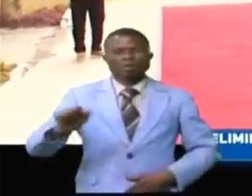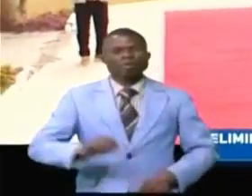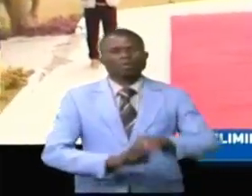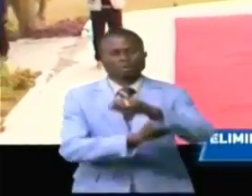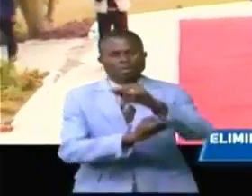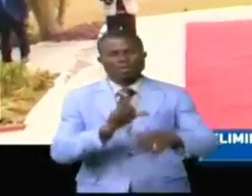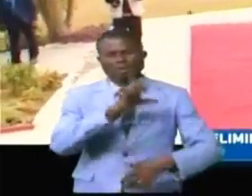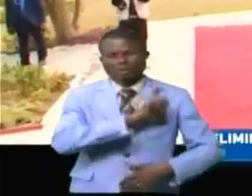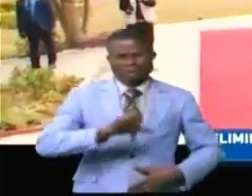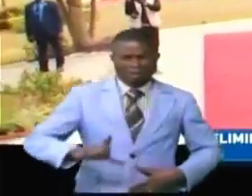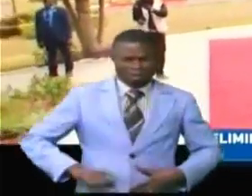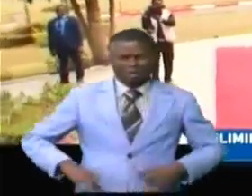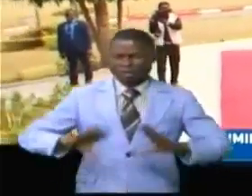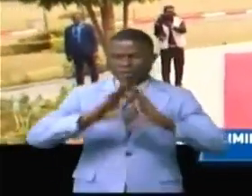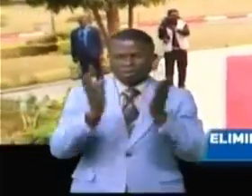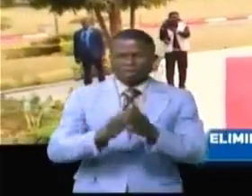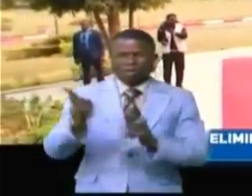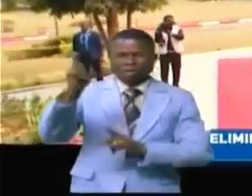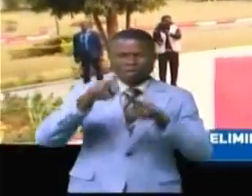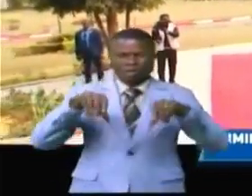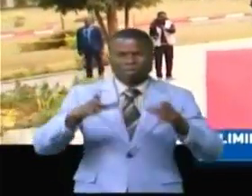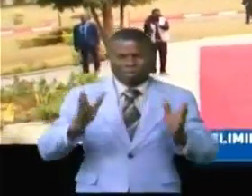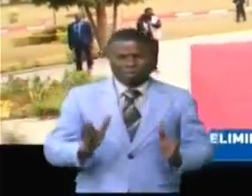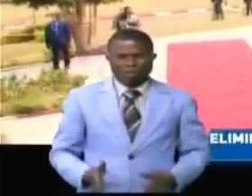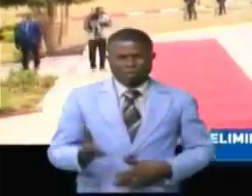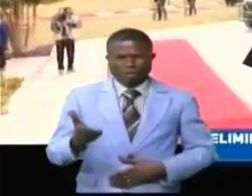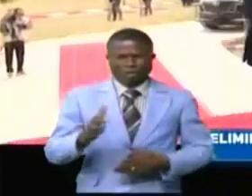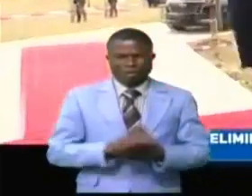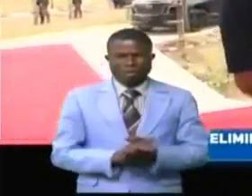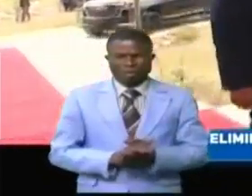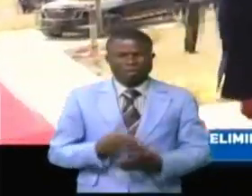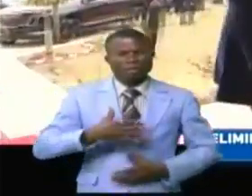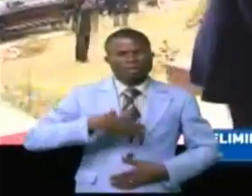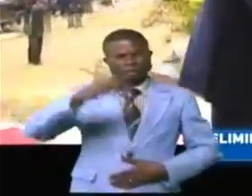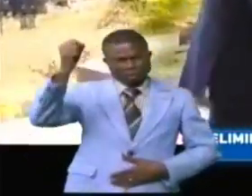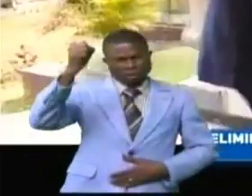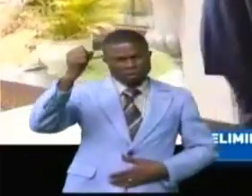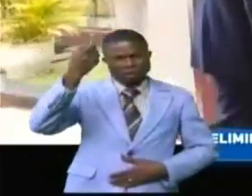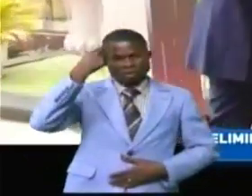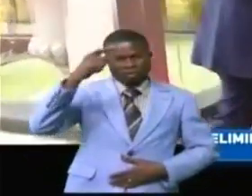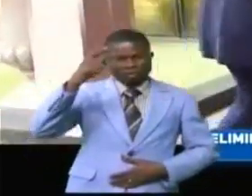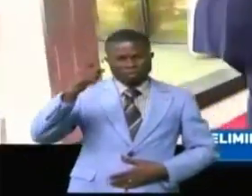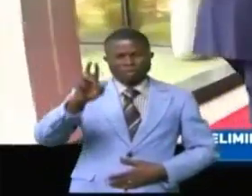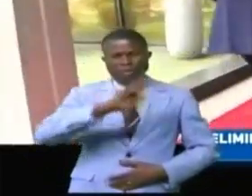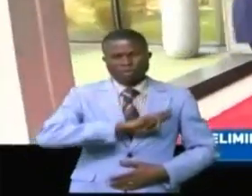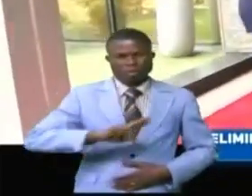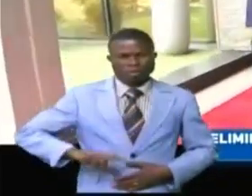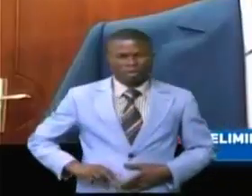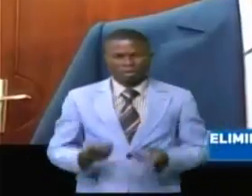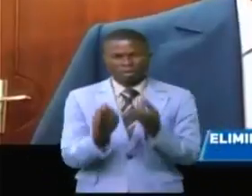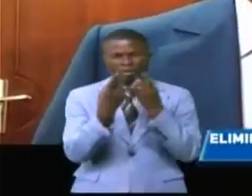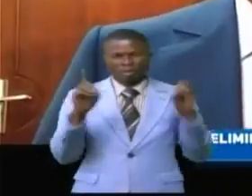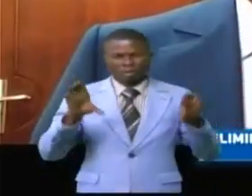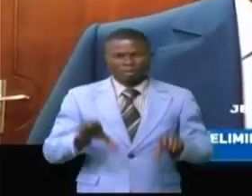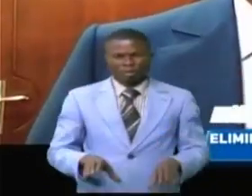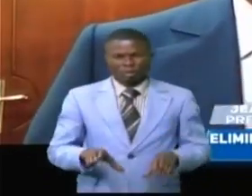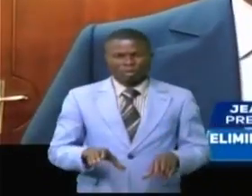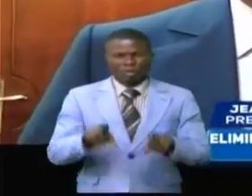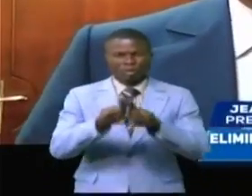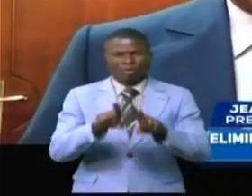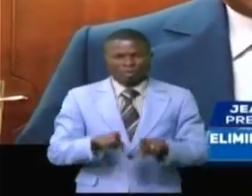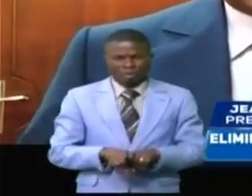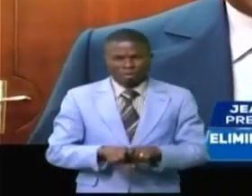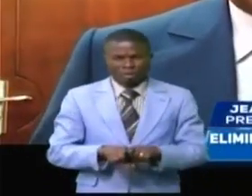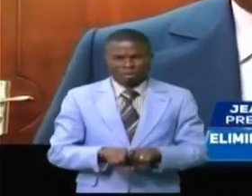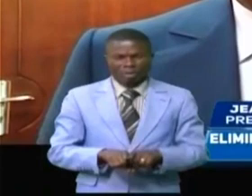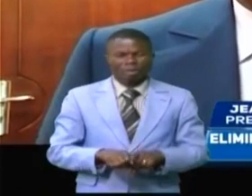Tshilombo, et l'ensemble du gouvernement Samadeu. La victoire sera du côté de la République démocratique du Congo. Nous souhaitons